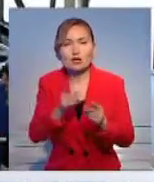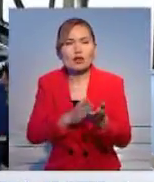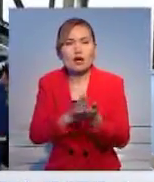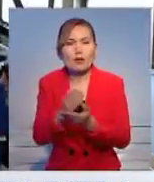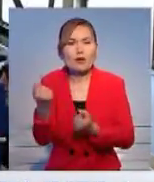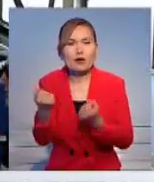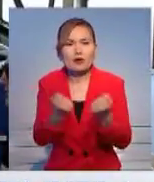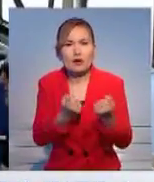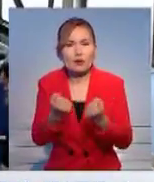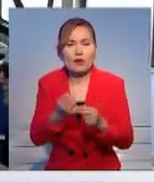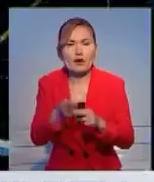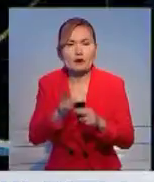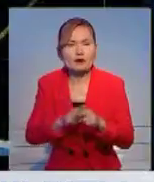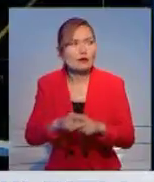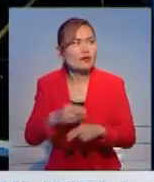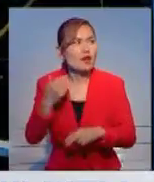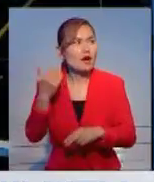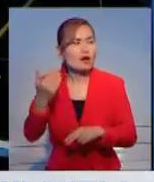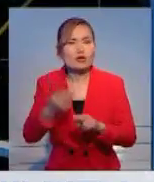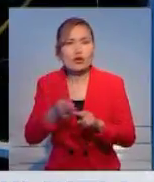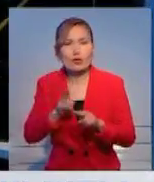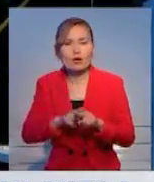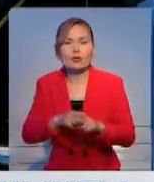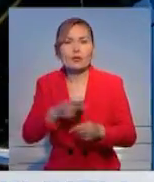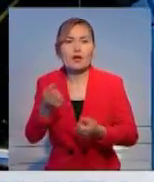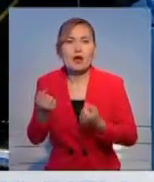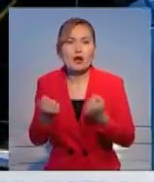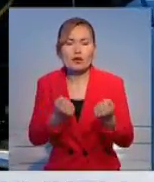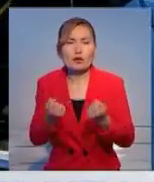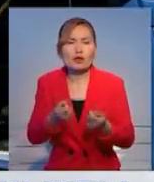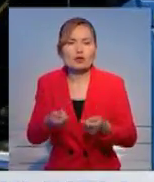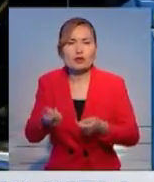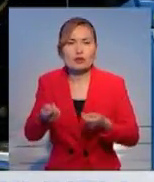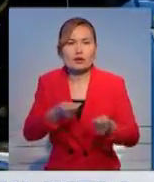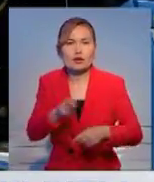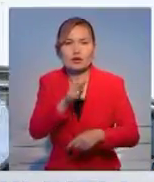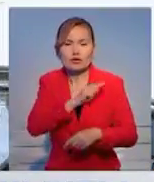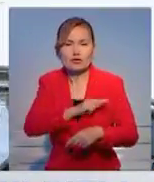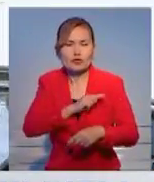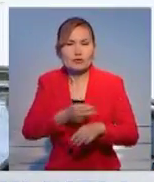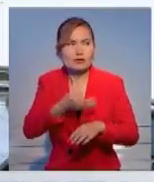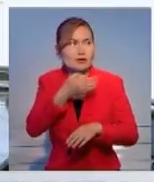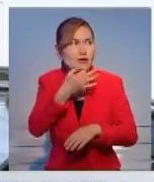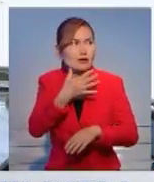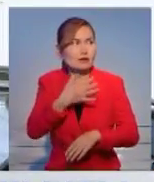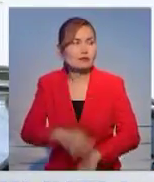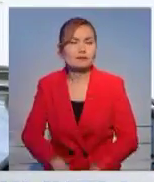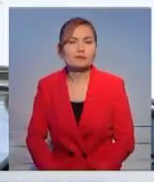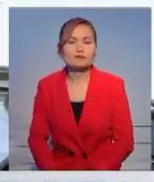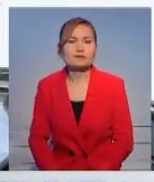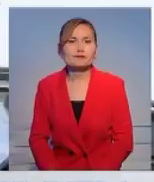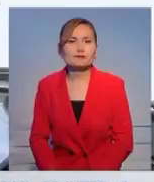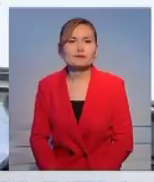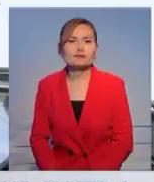жүргізуші Заза Ртвелашвили бұл көлікті жүргізудің өзі ғанибет деп отыр.